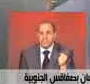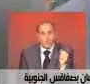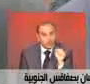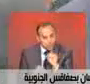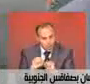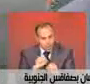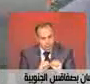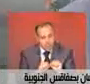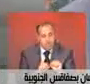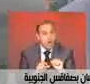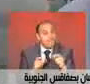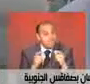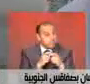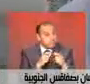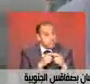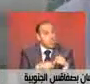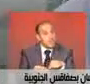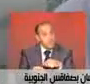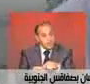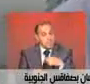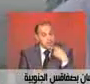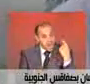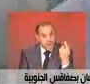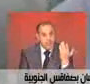تنظم البلدان والبلديات